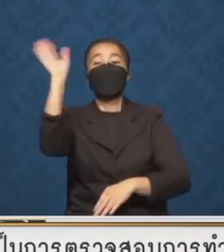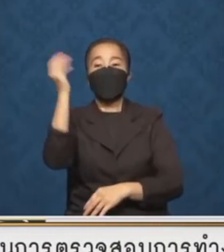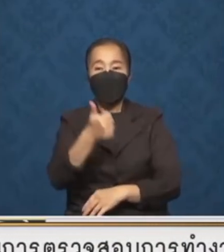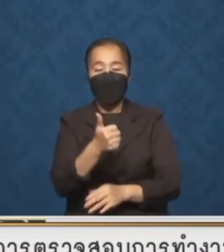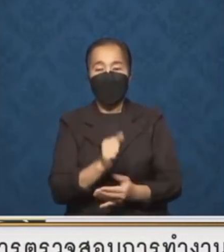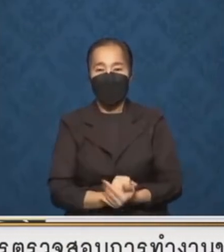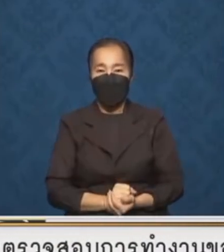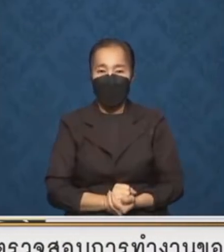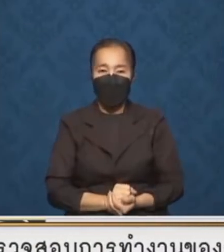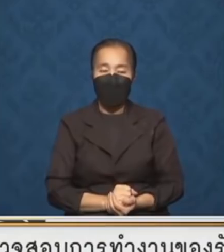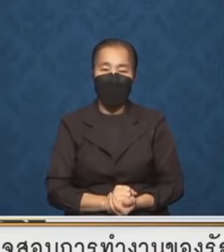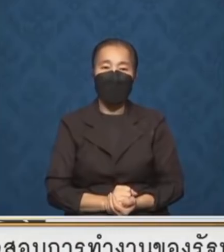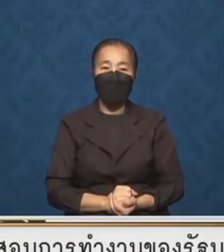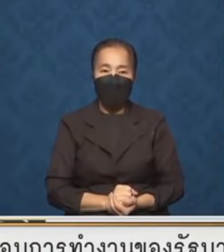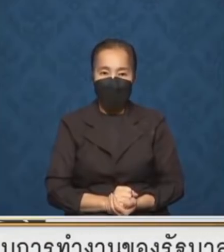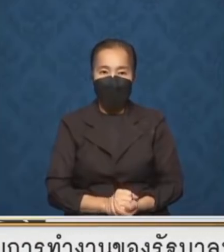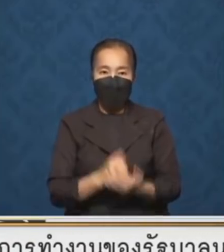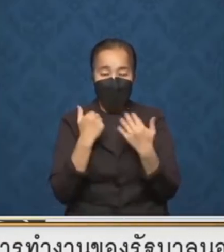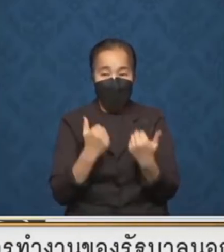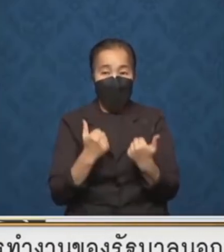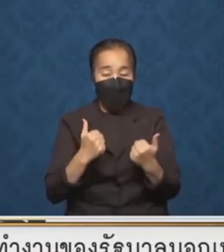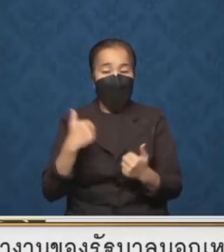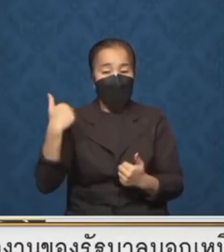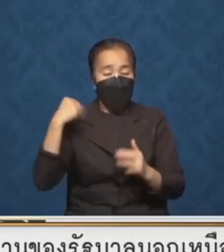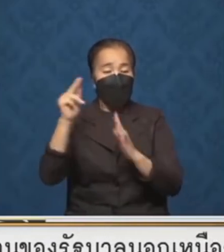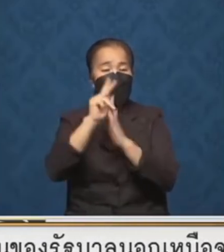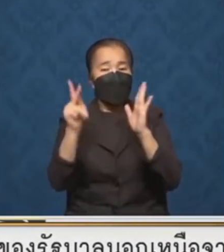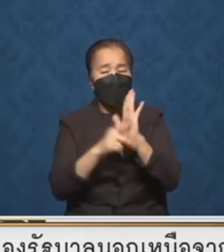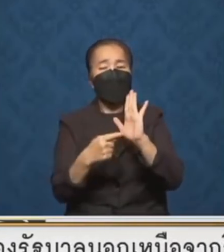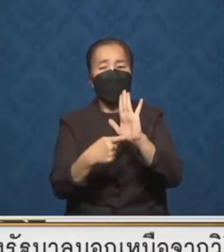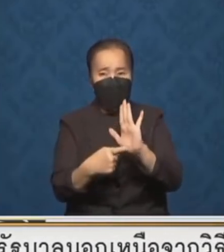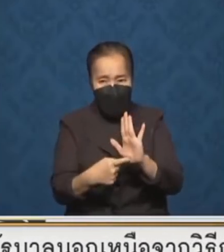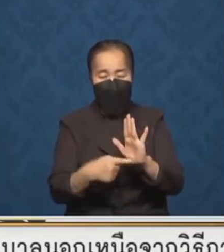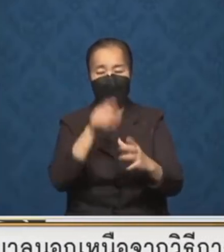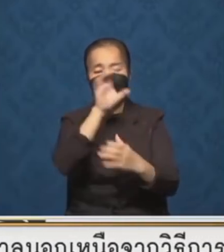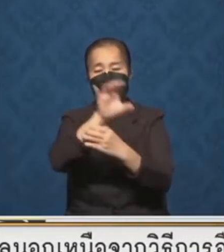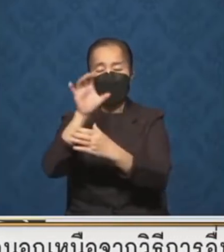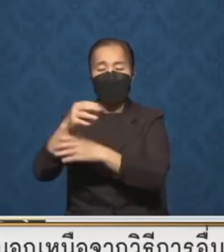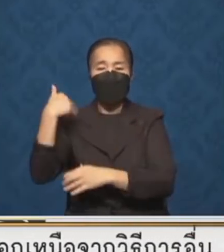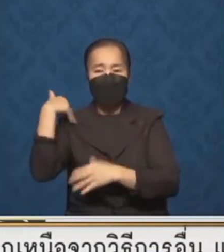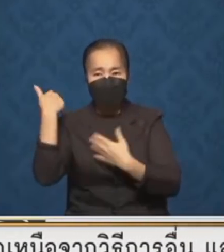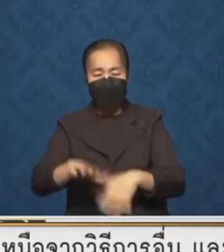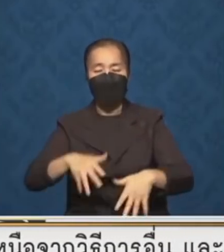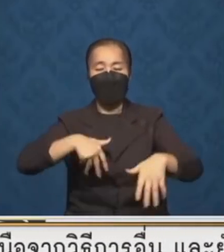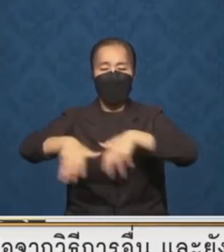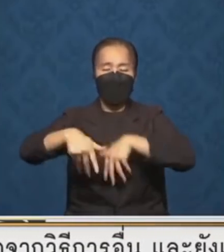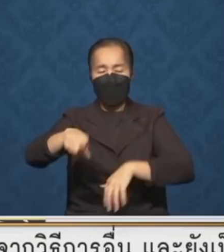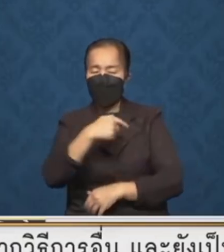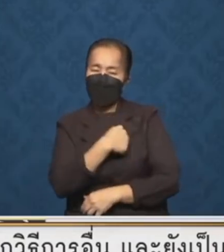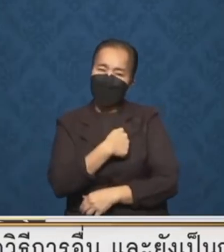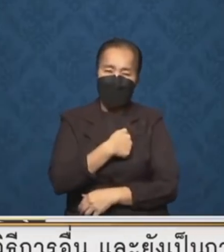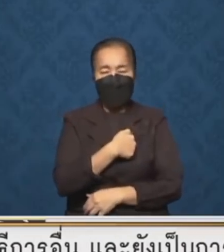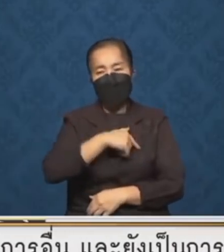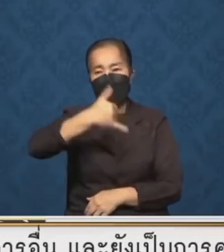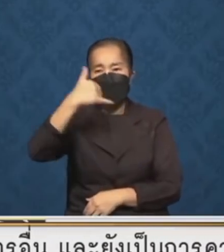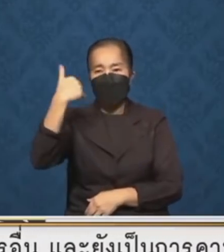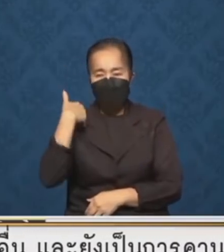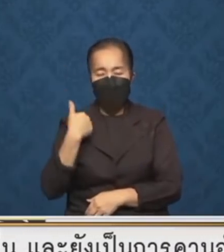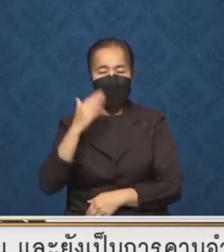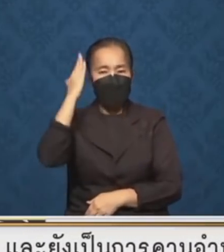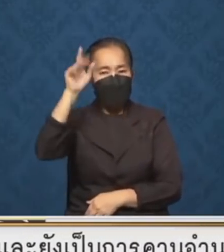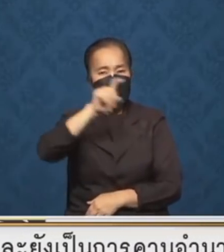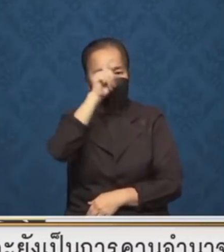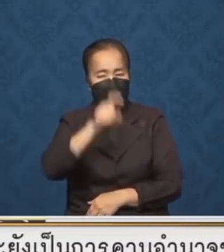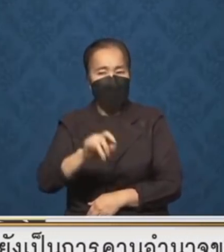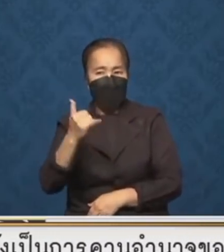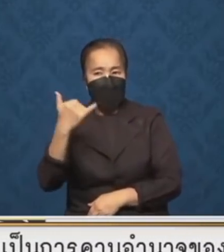ท่านประธานครับทุกวันนี้ขนาดเรามีกฎหมายบังคับใช้อย่างชัดเจนประชาชนยังไม่มั่นใจเลยครับว่าวันดีคืนดีเขาจะ